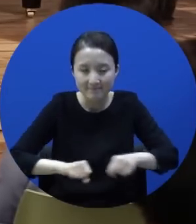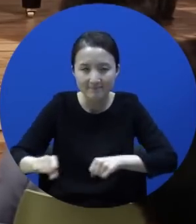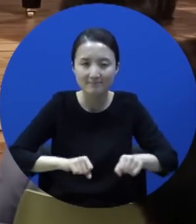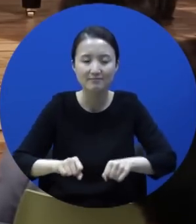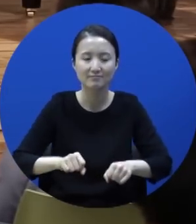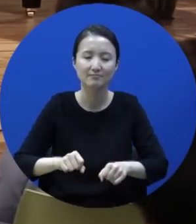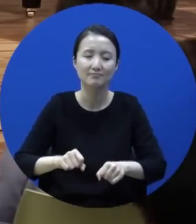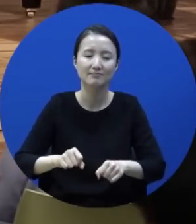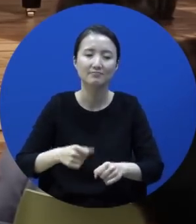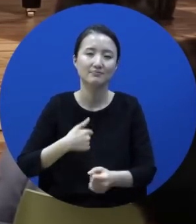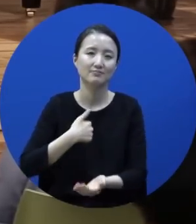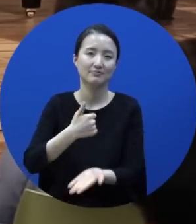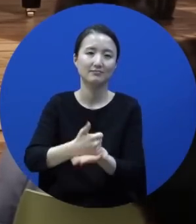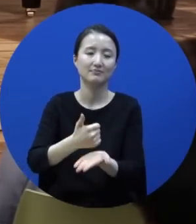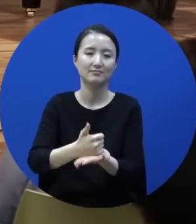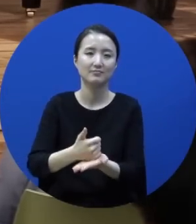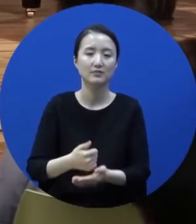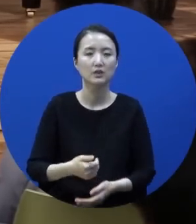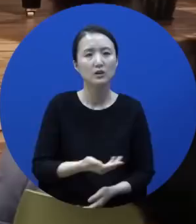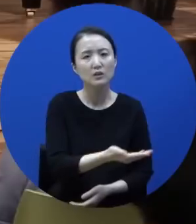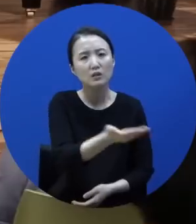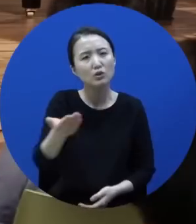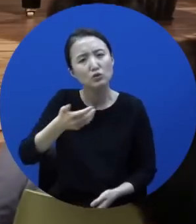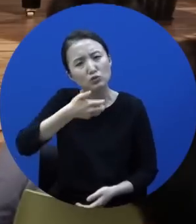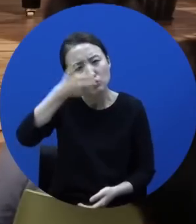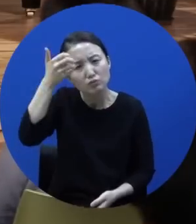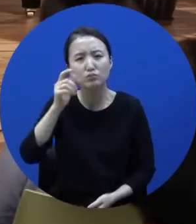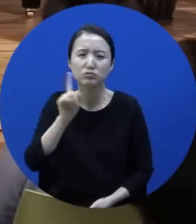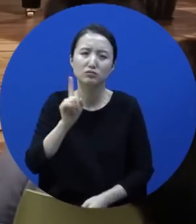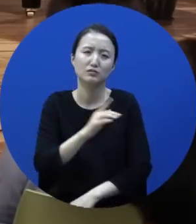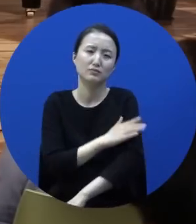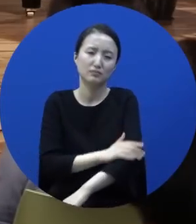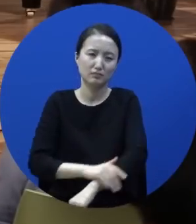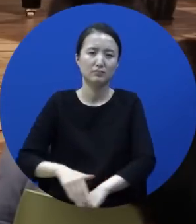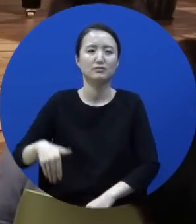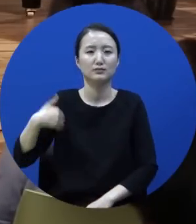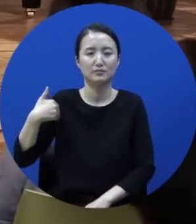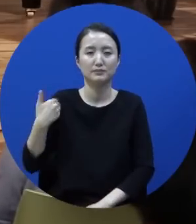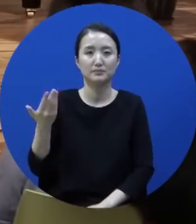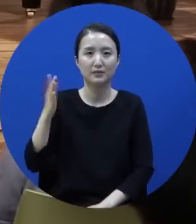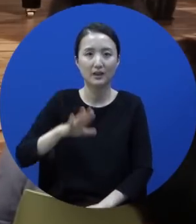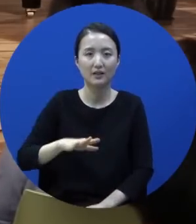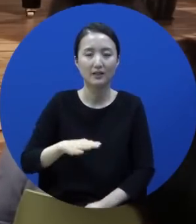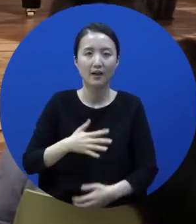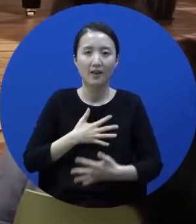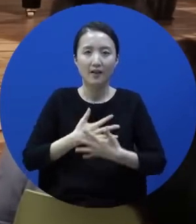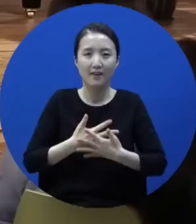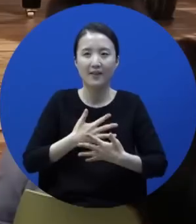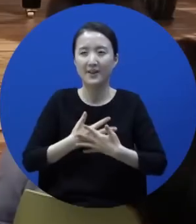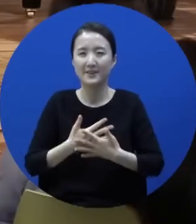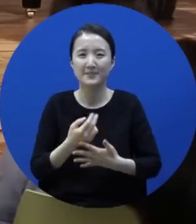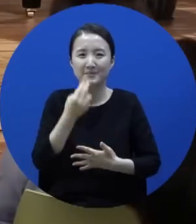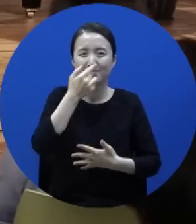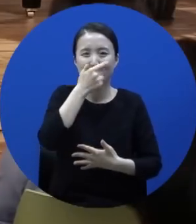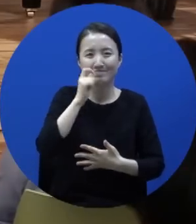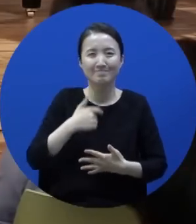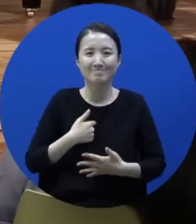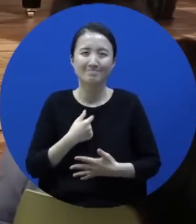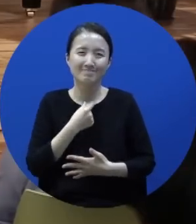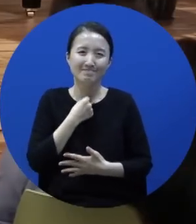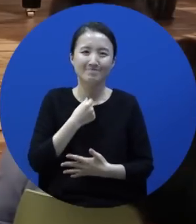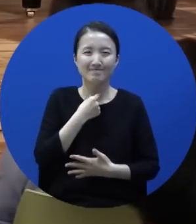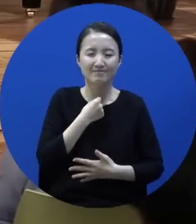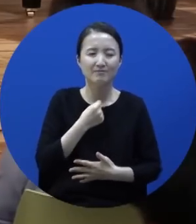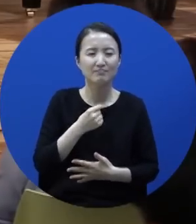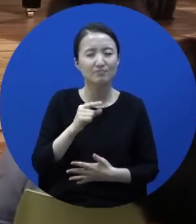소망하는 꿈들이 어떤 것들이 있으실지 잘 모르지만 그 안에 다 이렇게 가슴이 뭉클하고 심장이 두근거리고 이런